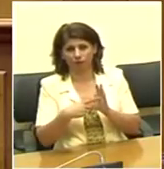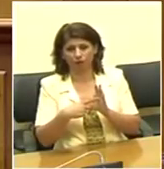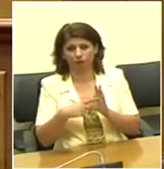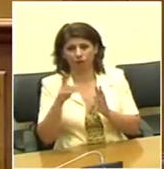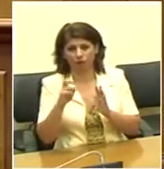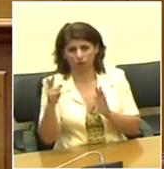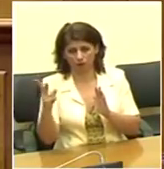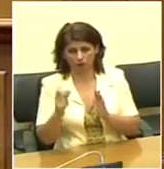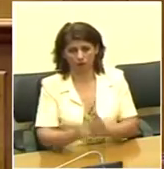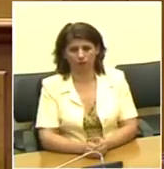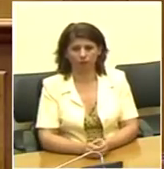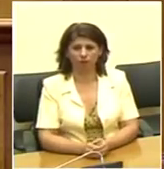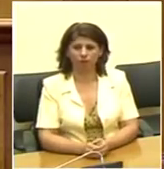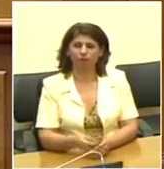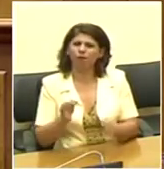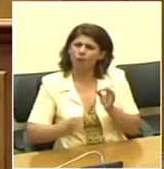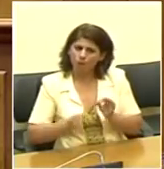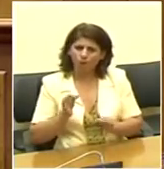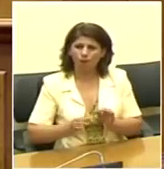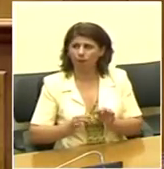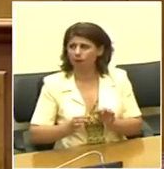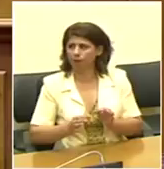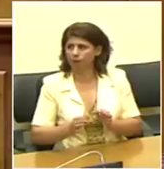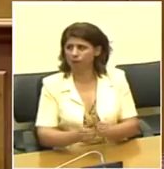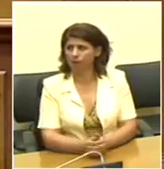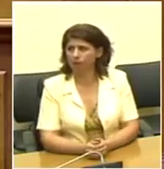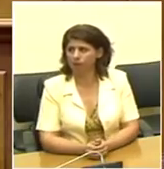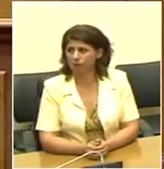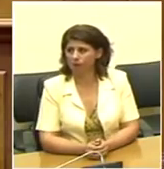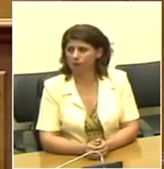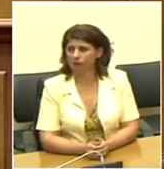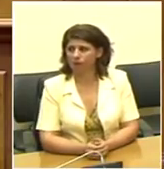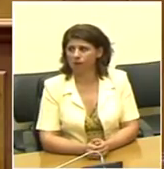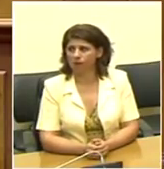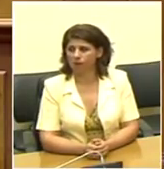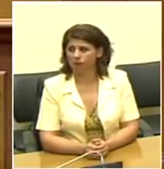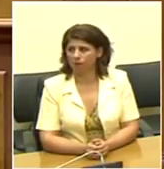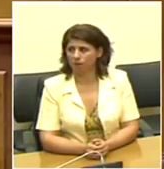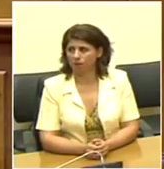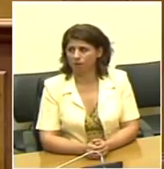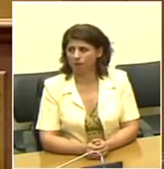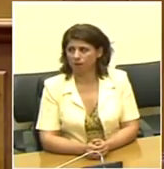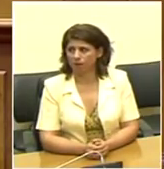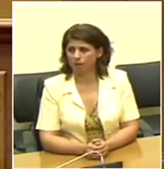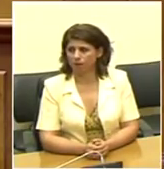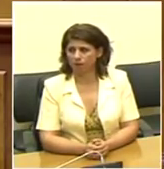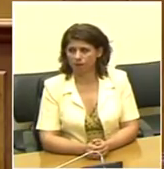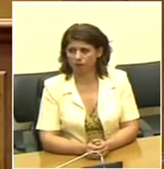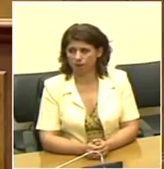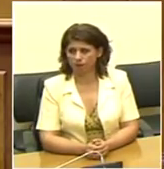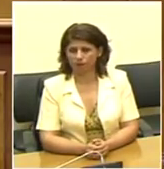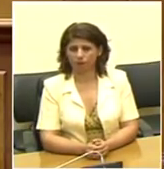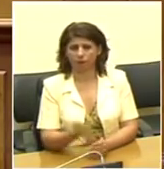2022. Το συζητήσαμε με... Κύριε Μπούρα, μπορώ να έχω την προσοχή σας. Ξέρω ότι με ακούτε με προσοχή.